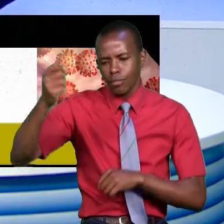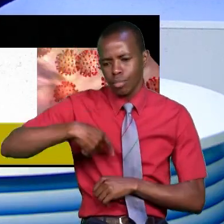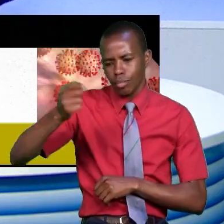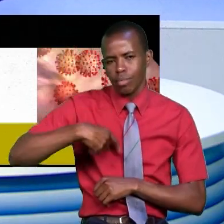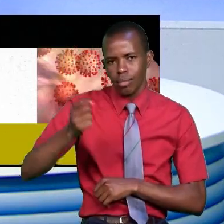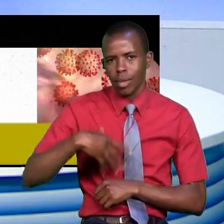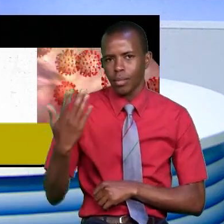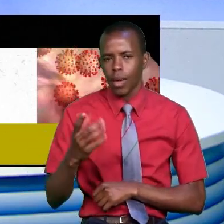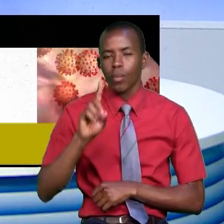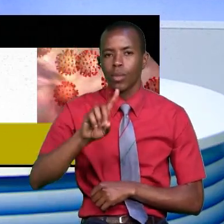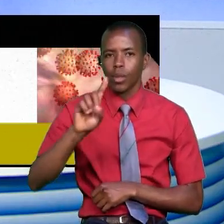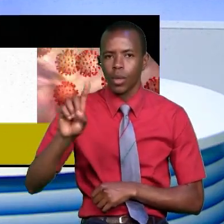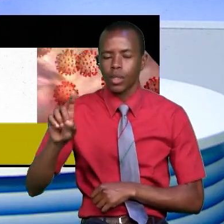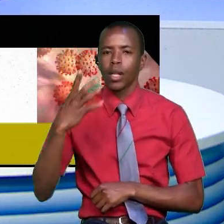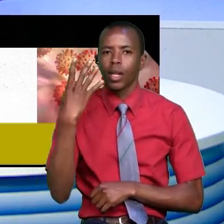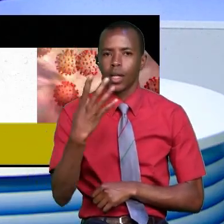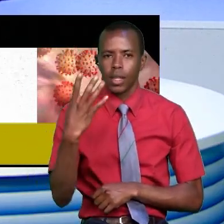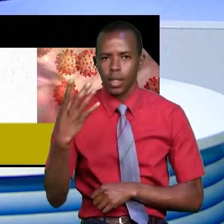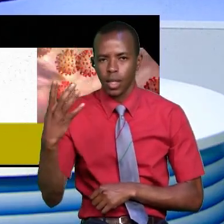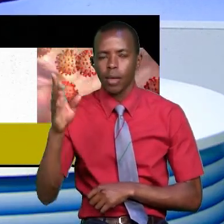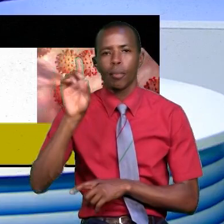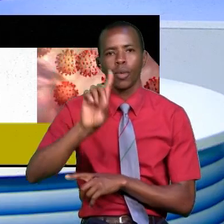yako ambayo ni